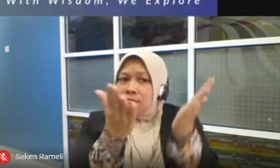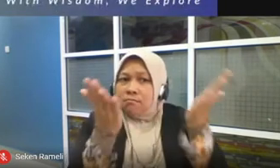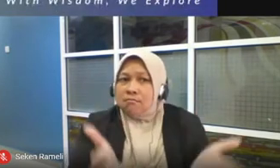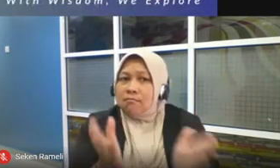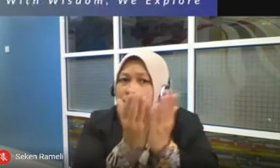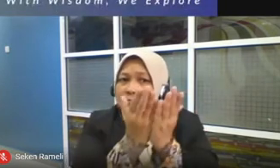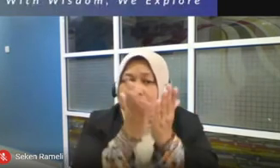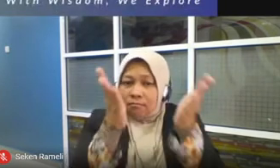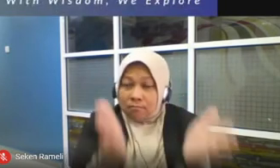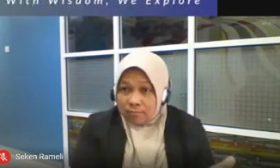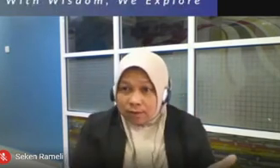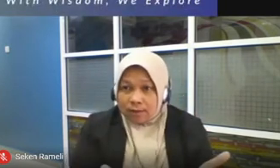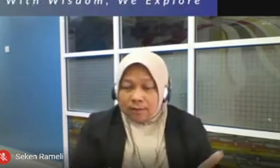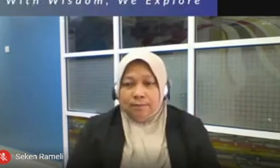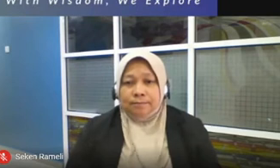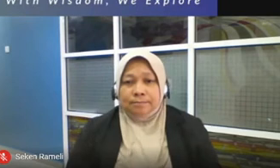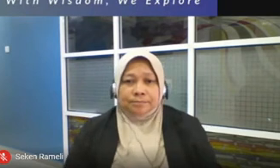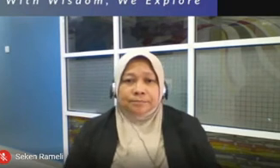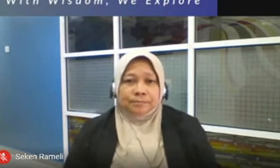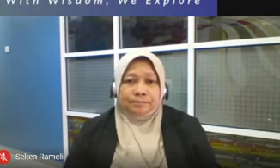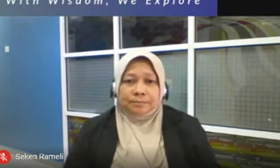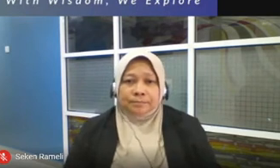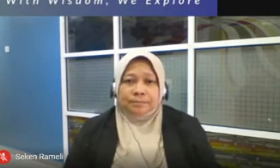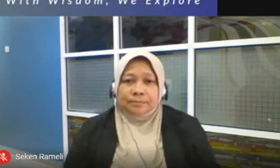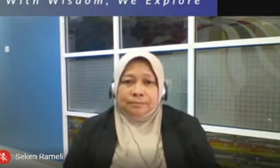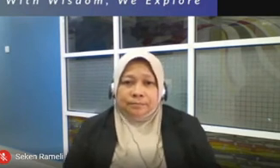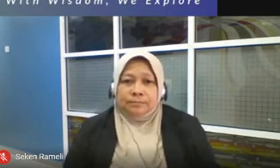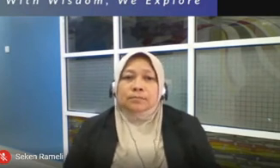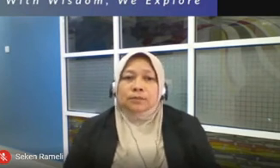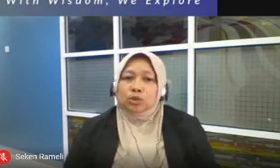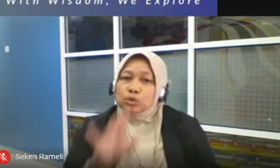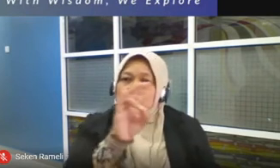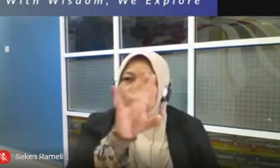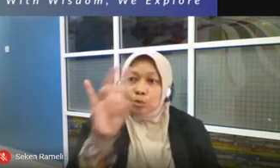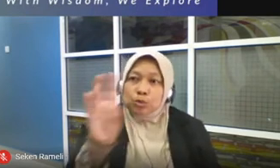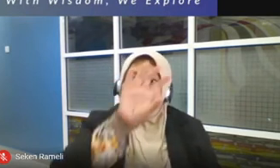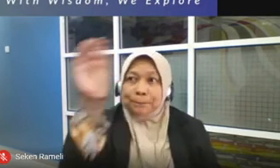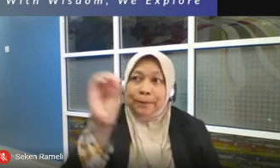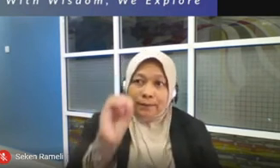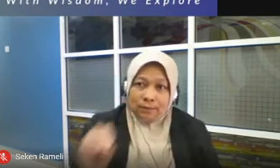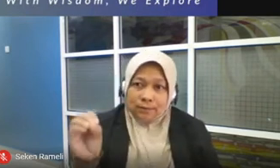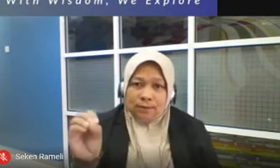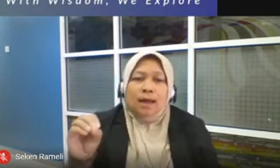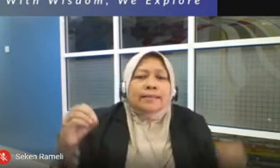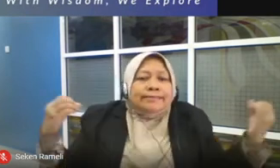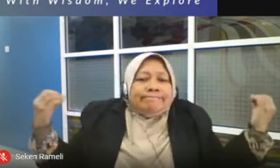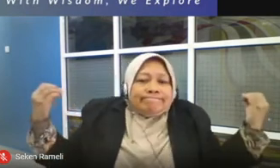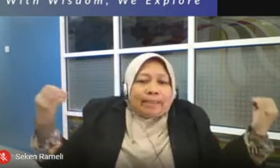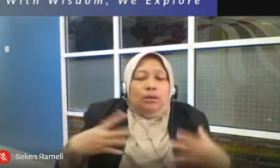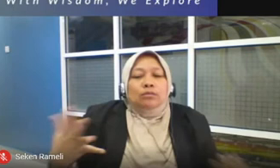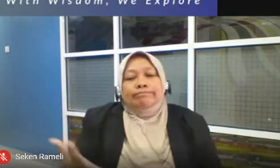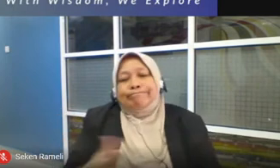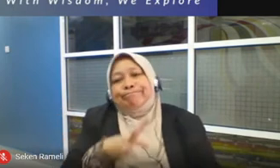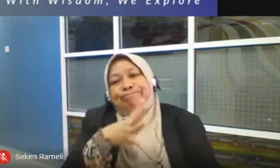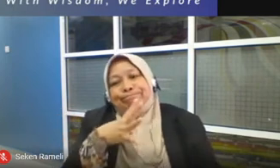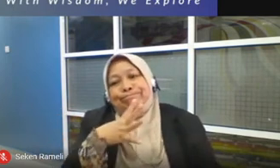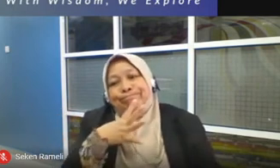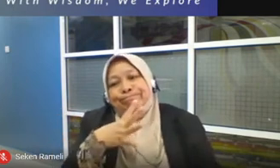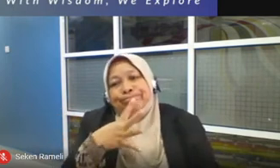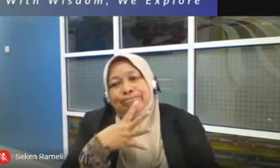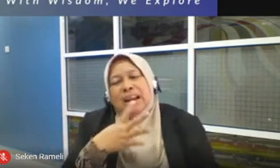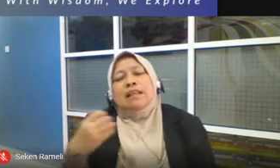mendengar ni adalah student, okay, antaranya 77% takut untuk speaking, public speaking,